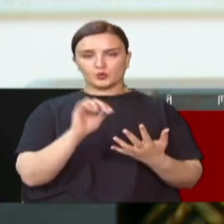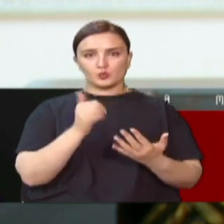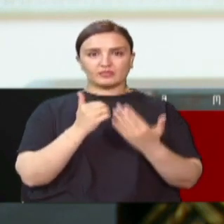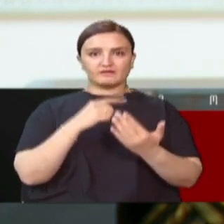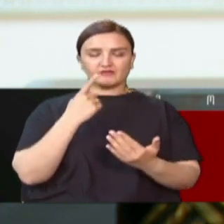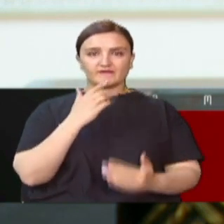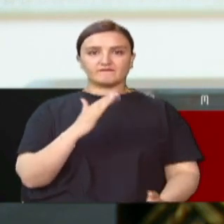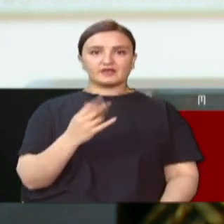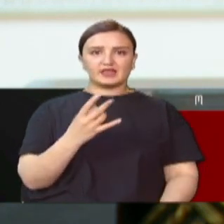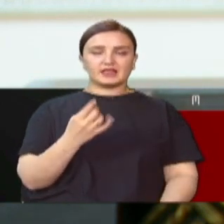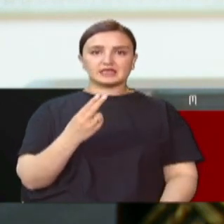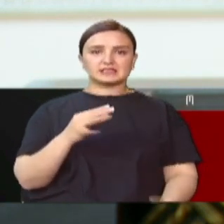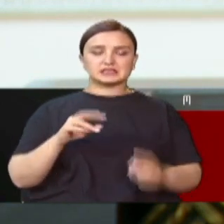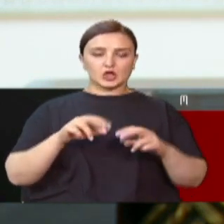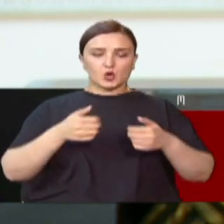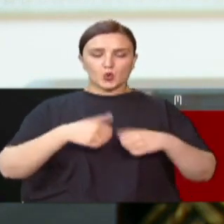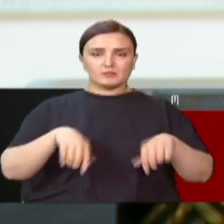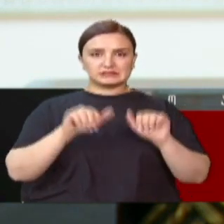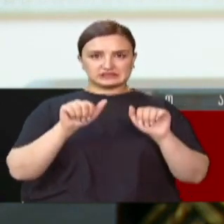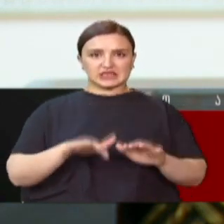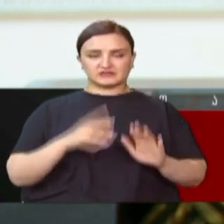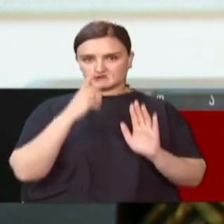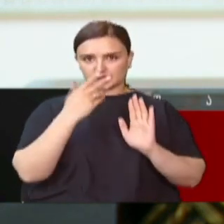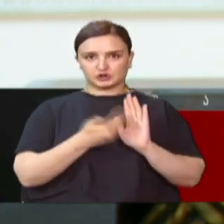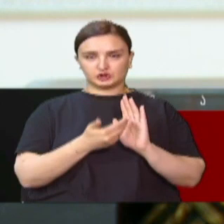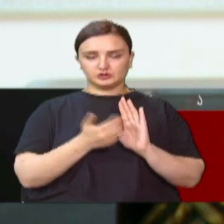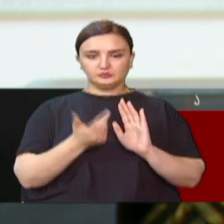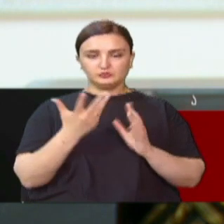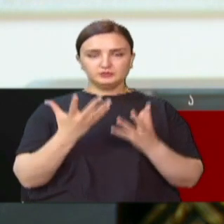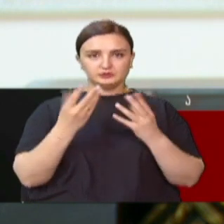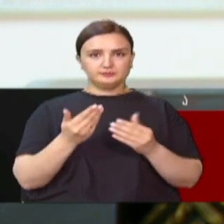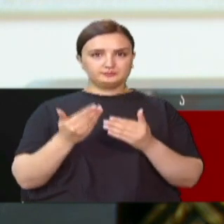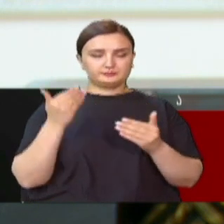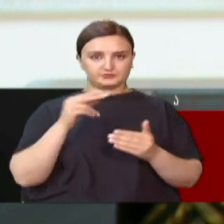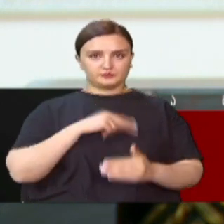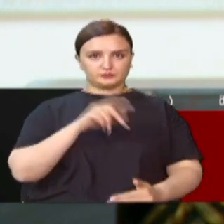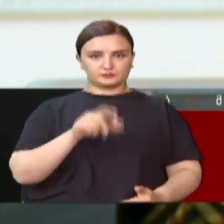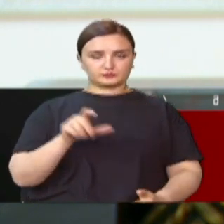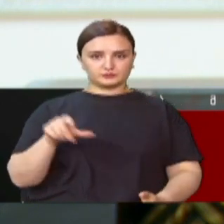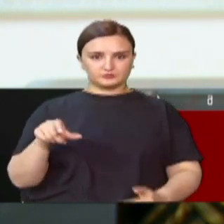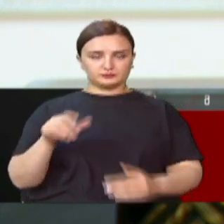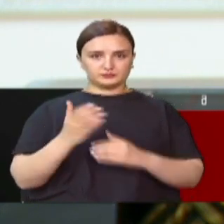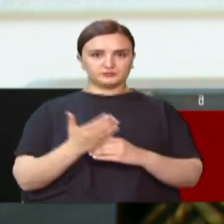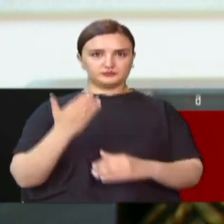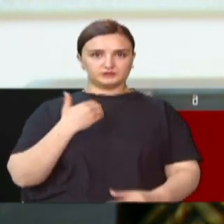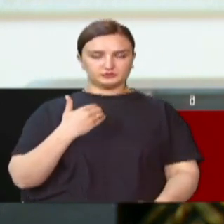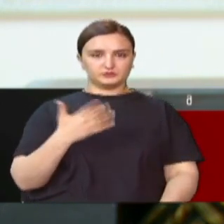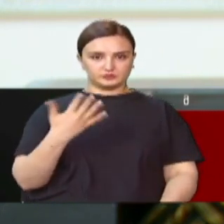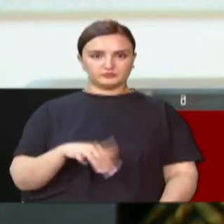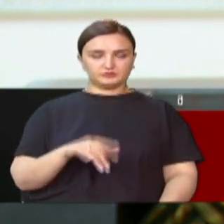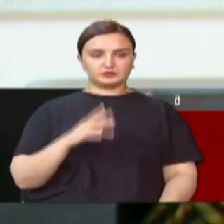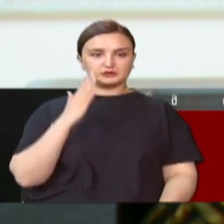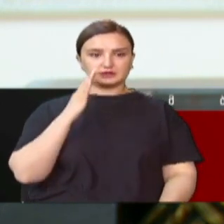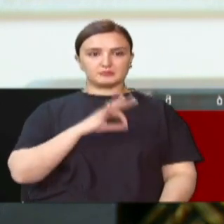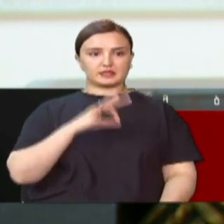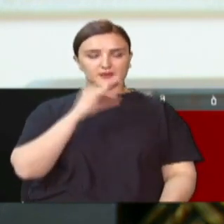აღნიშნეთ, ვენეციის კომისიის დასკვნაშიც, რომელიც ჩვენ რამდენიმე დღის უკან კოლეგებმა გადმოგვიგზავნეს უკვე